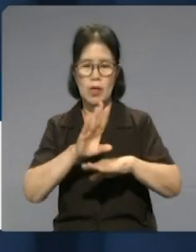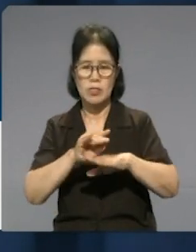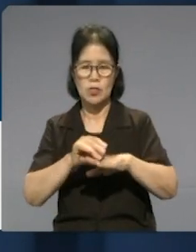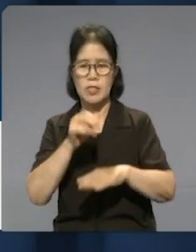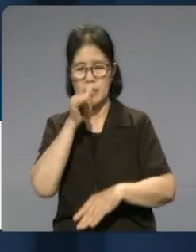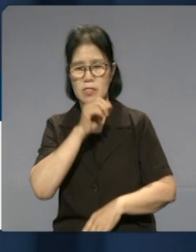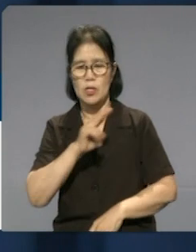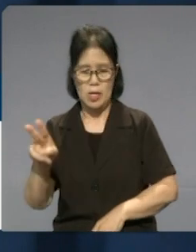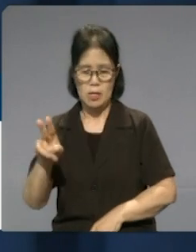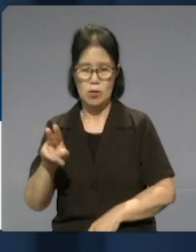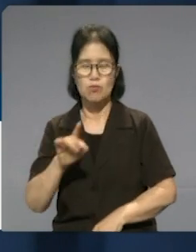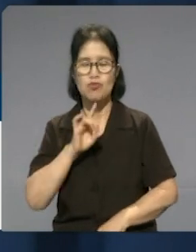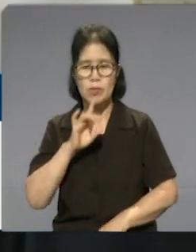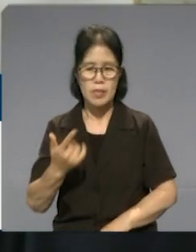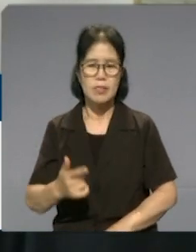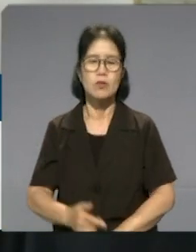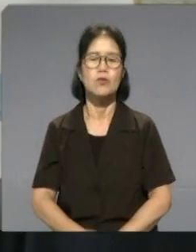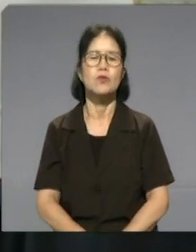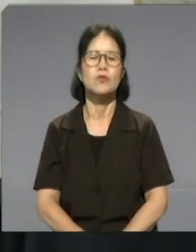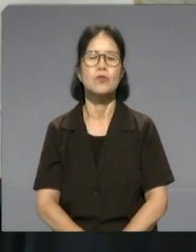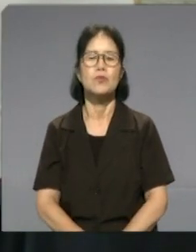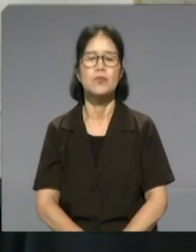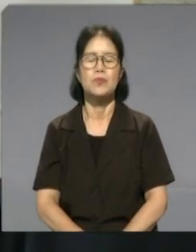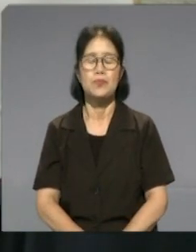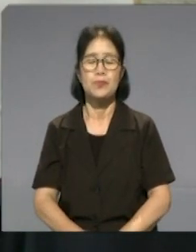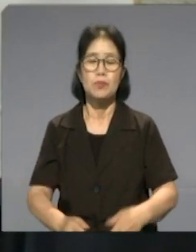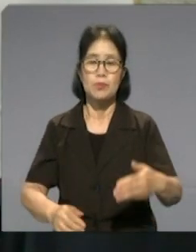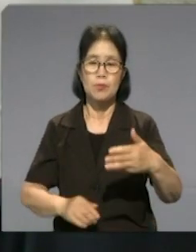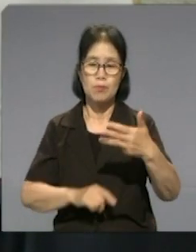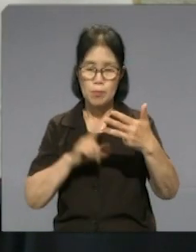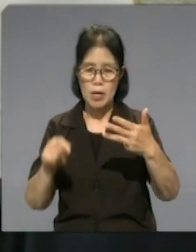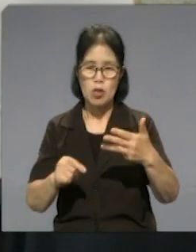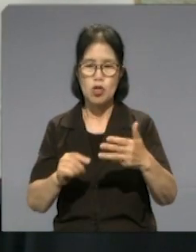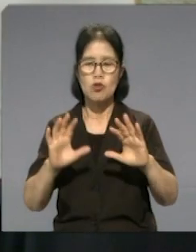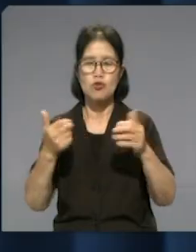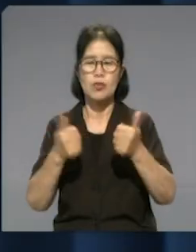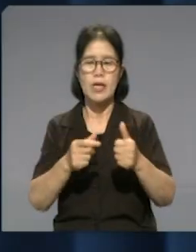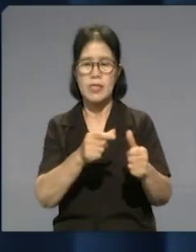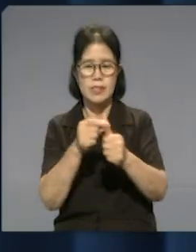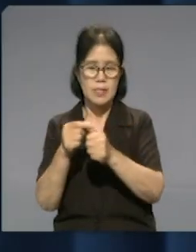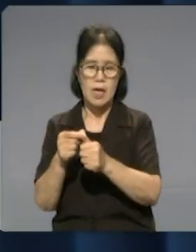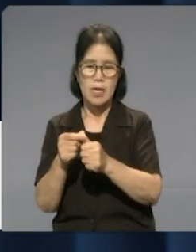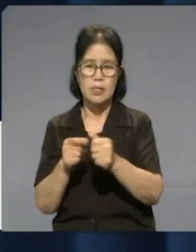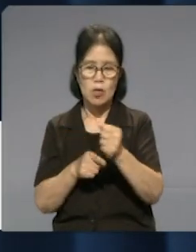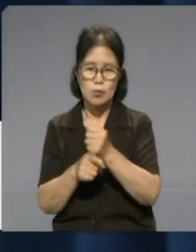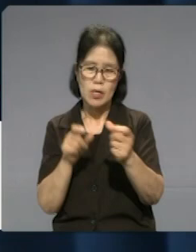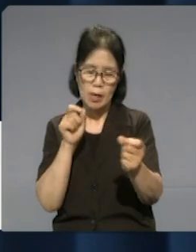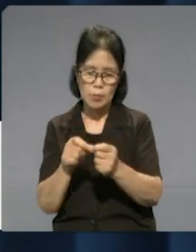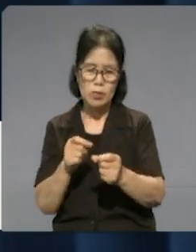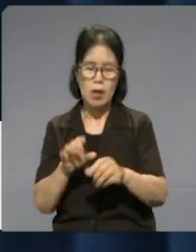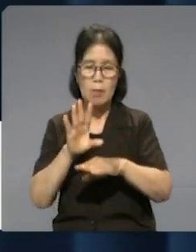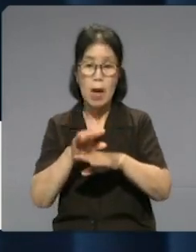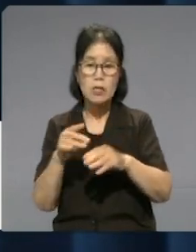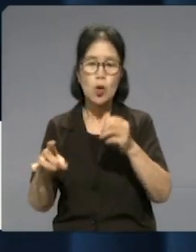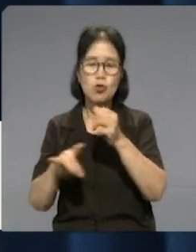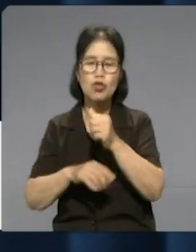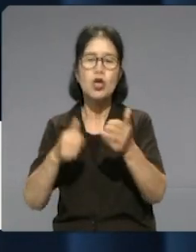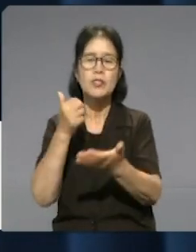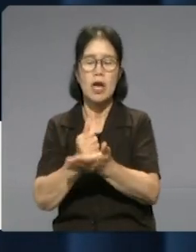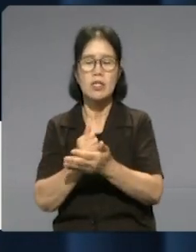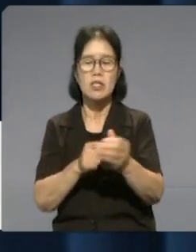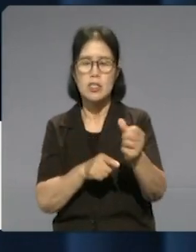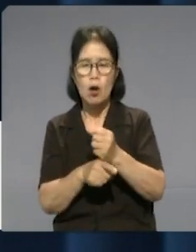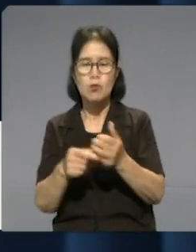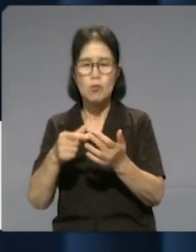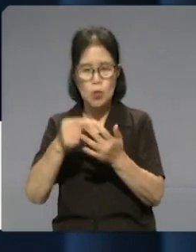공영방송이 있어야 하는 것은 물론이고. 다음 달 국회 인사청문회를 앞뒀지만 방통위원장은 청문